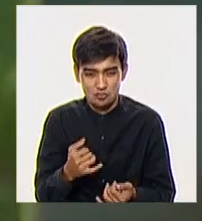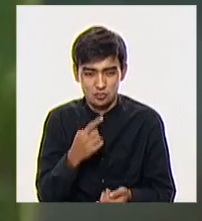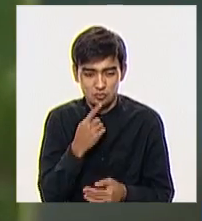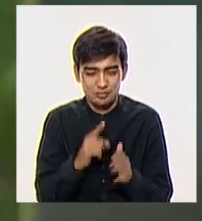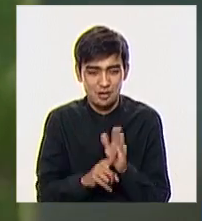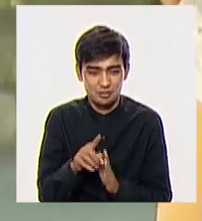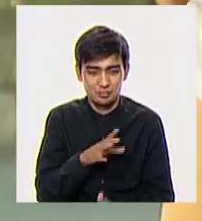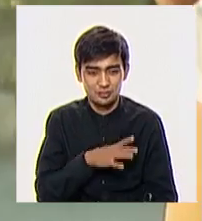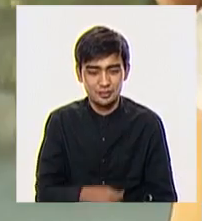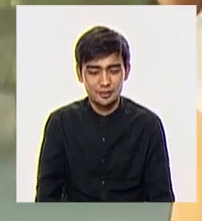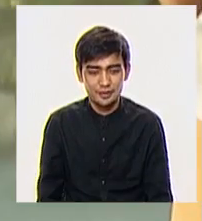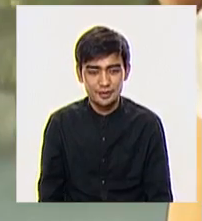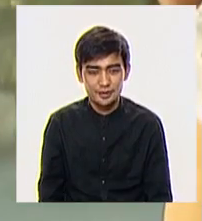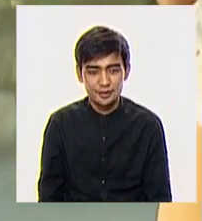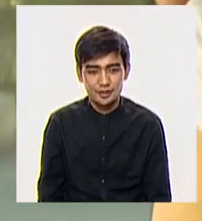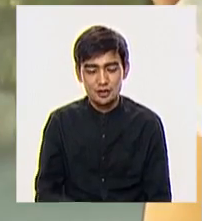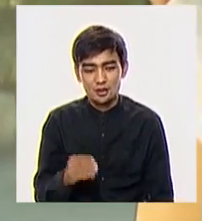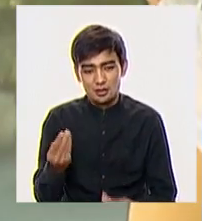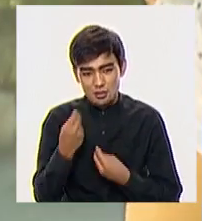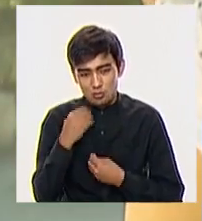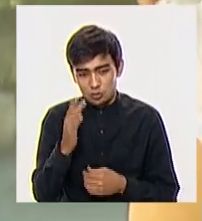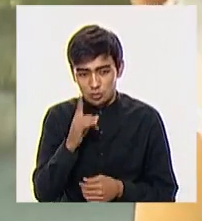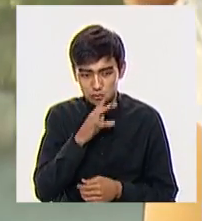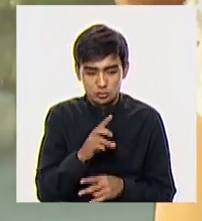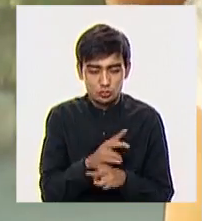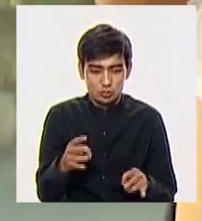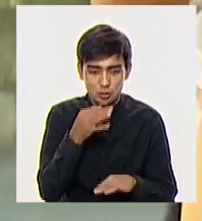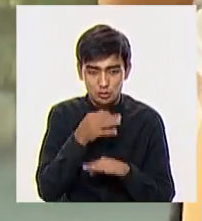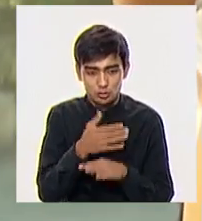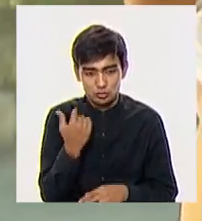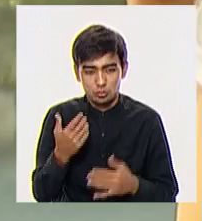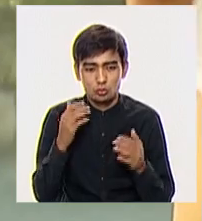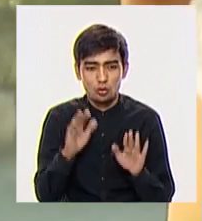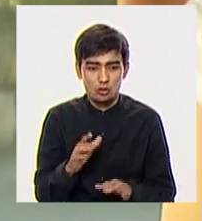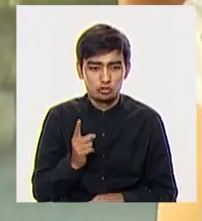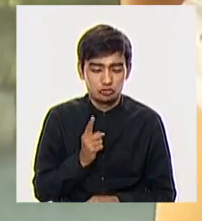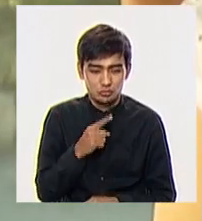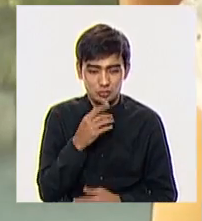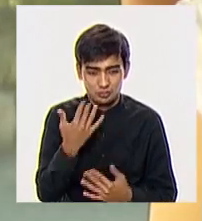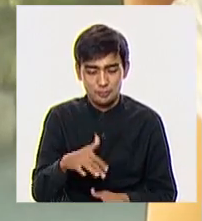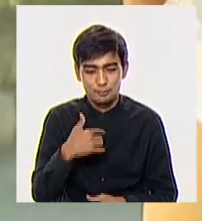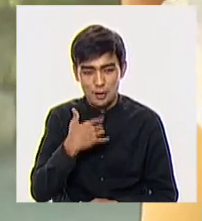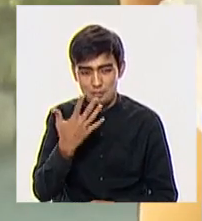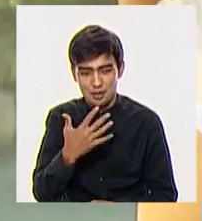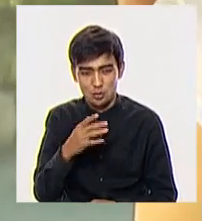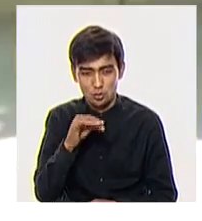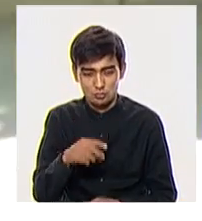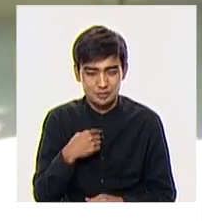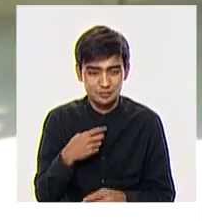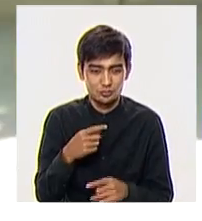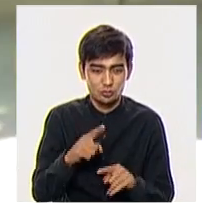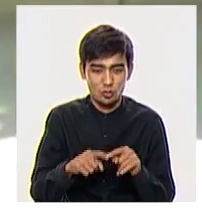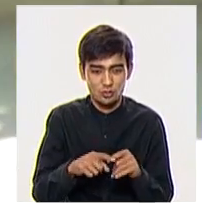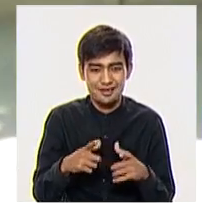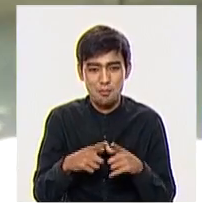сонда басталыпты. Беріледі ме жоқ па ешкім жауап бермейді, тек қана күтіңдер деп қана айтады. Бірақ біз 5 июльден бастап диплом алып кетеміз.